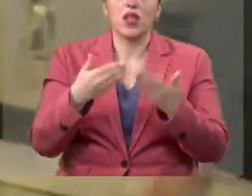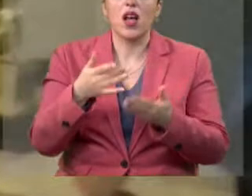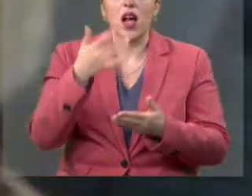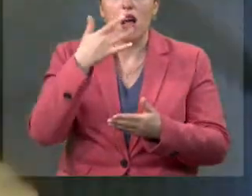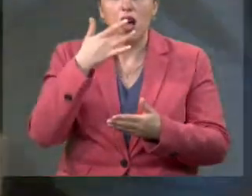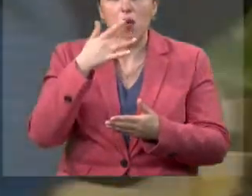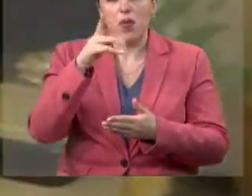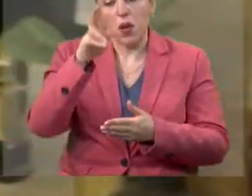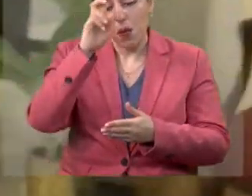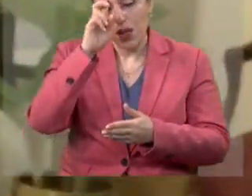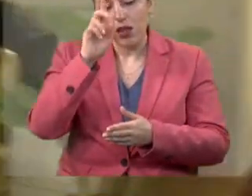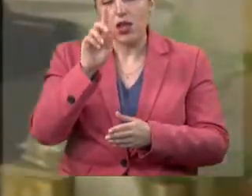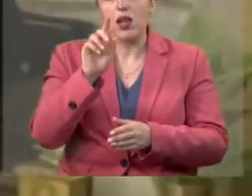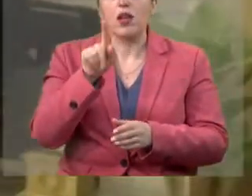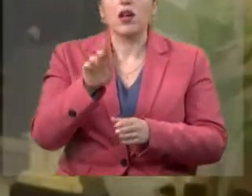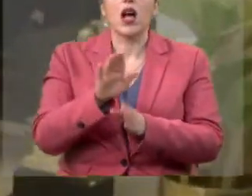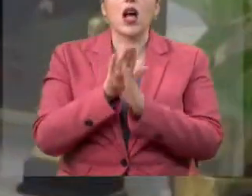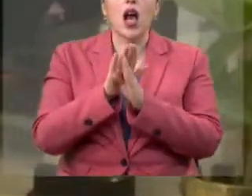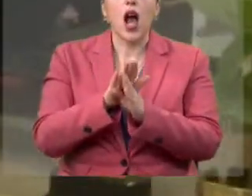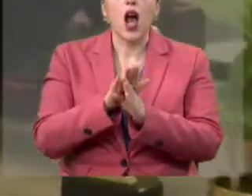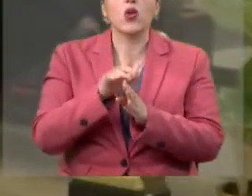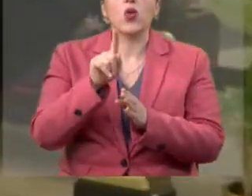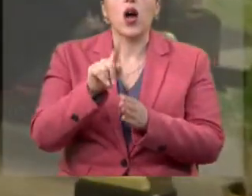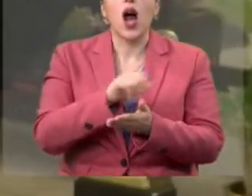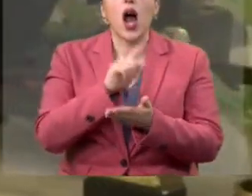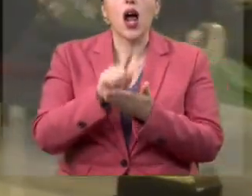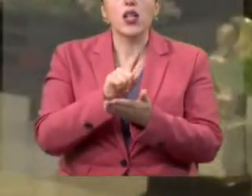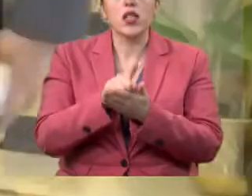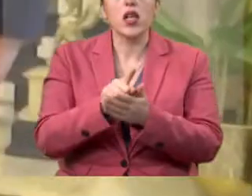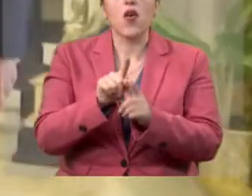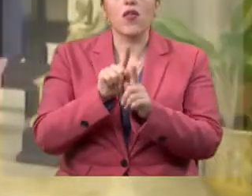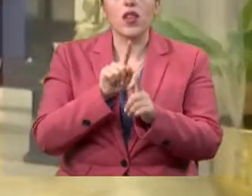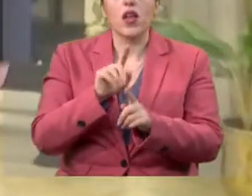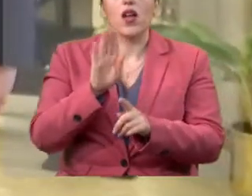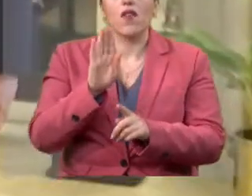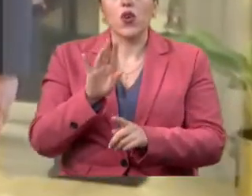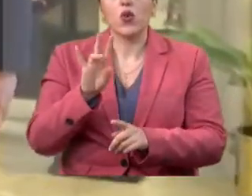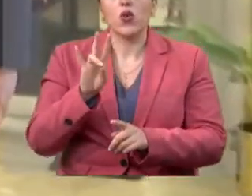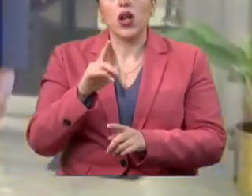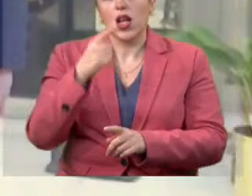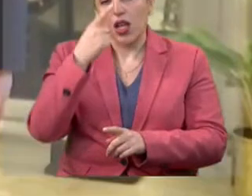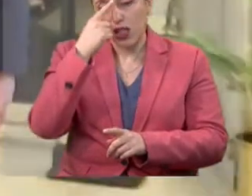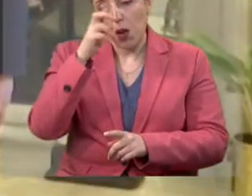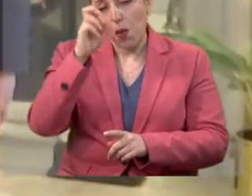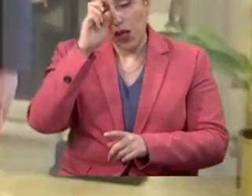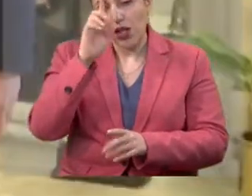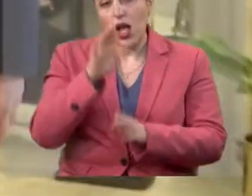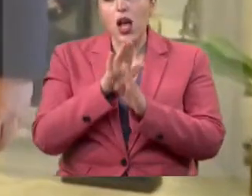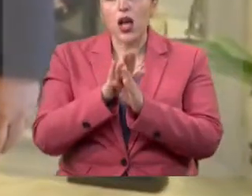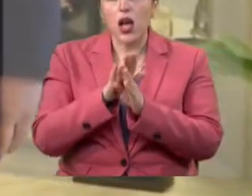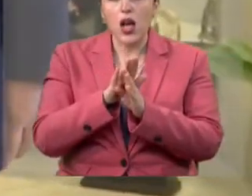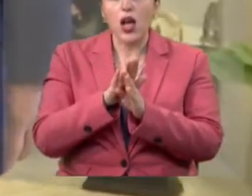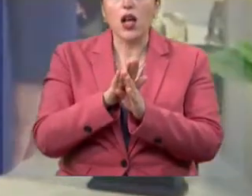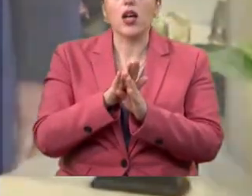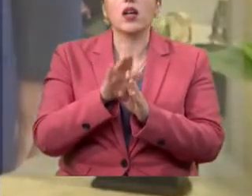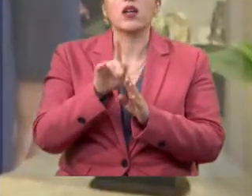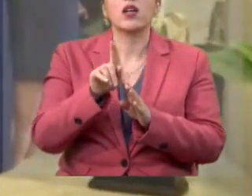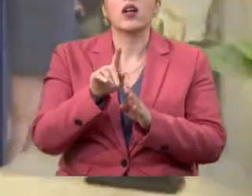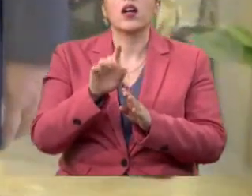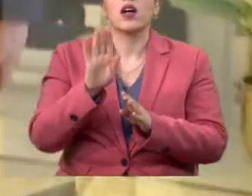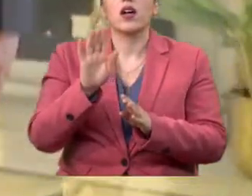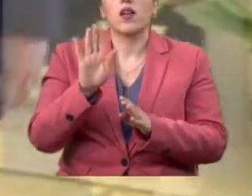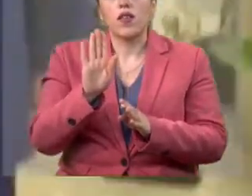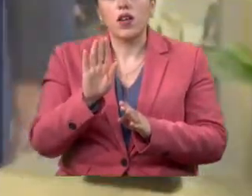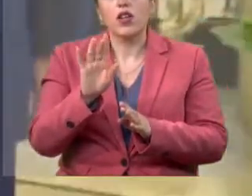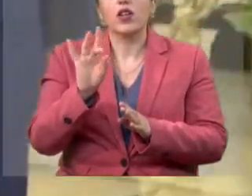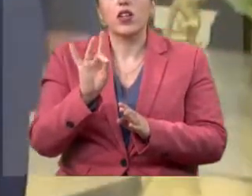Միացյալ Նահանգների պետական քարտուղարի քաղաքական հարցերով տեղակալ Վիկտորիա Նուլանդը և Հնդկաստանի պետական քարտուղար Հարշ Վարդհան